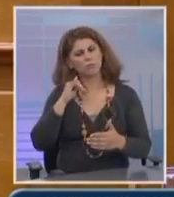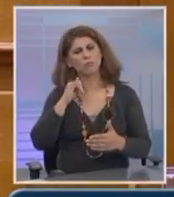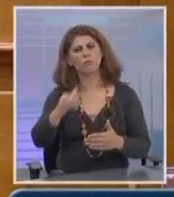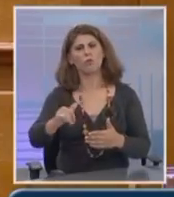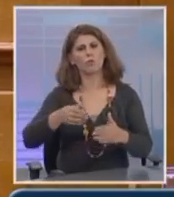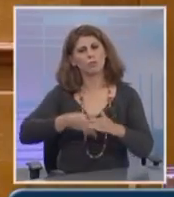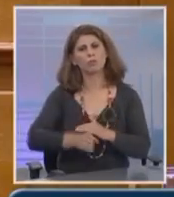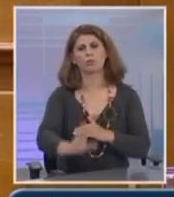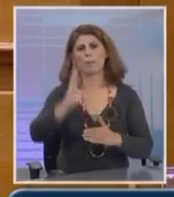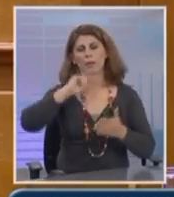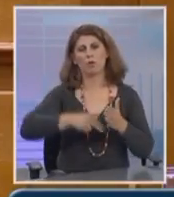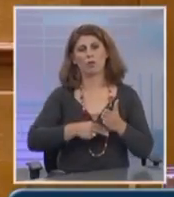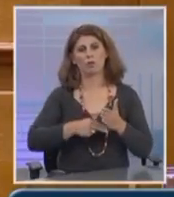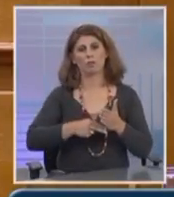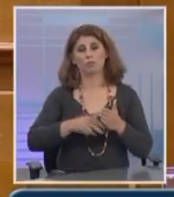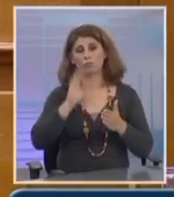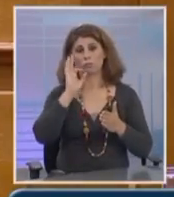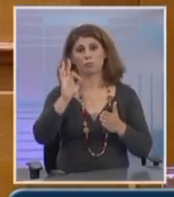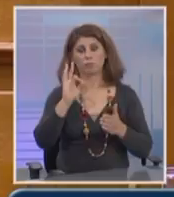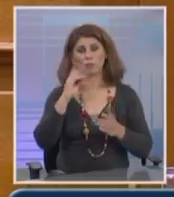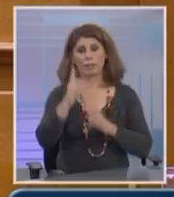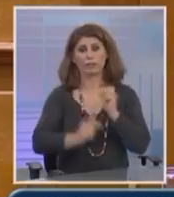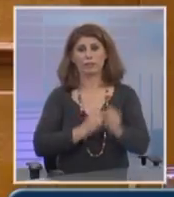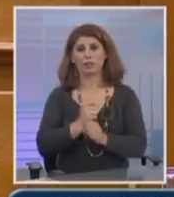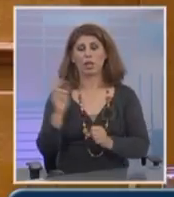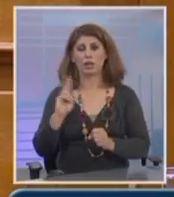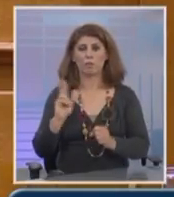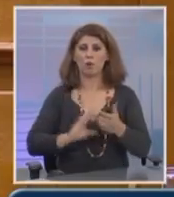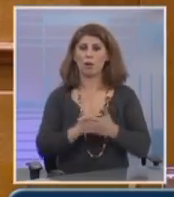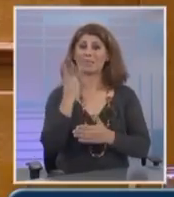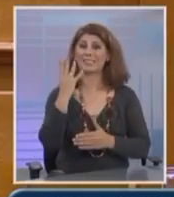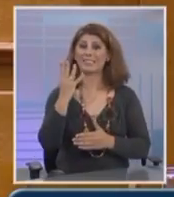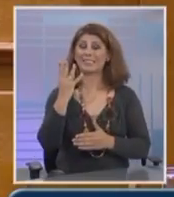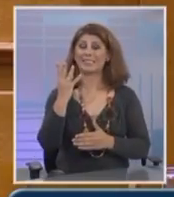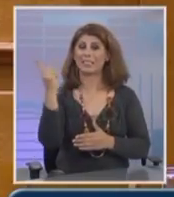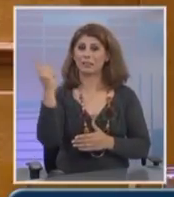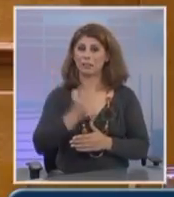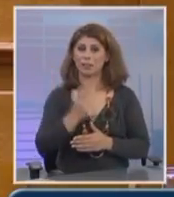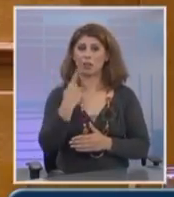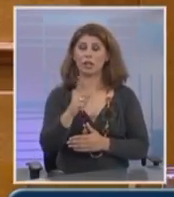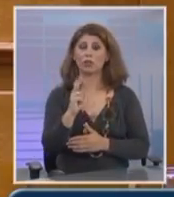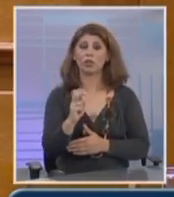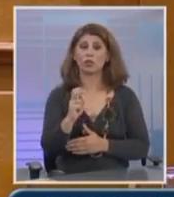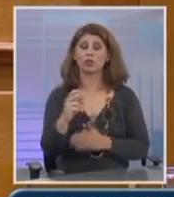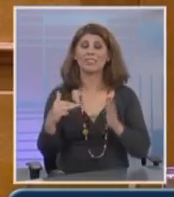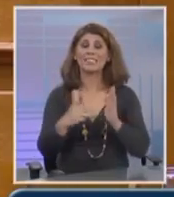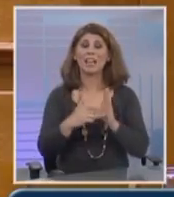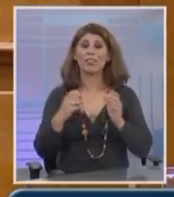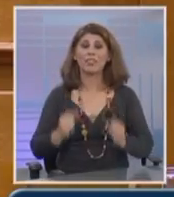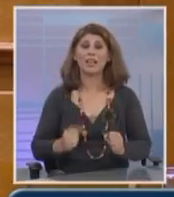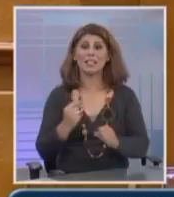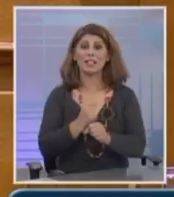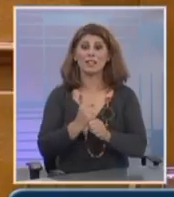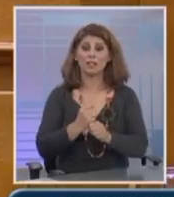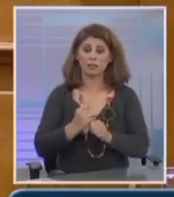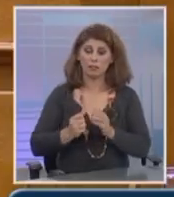μνημόνια. Επιδιώκοντας ετήσιο ρυθμό ανάπτυξης 4%, 120.000 θέσεις εργασίας τον χρόνο για τα